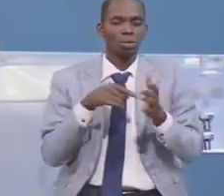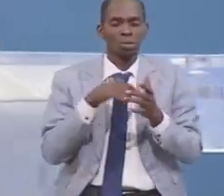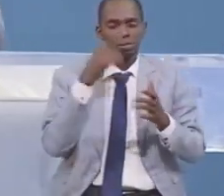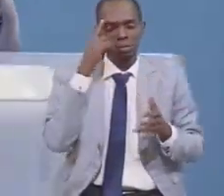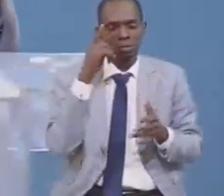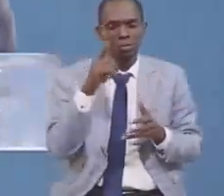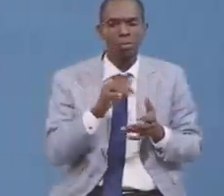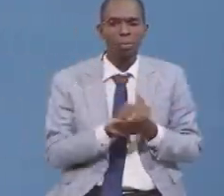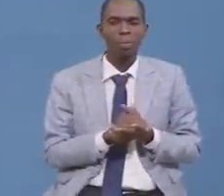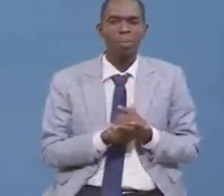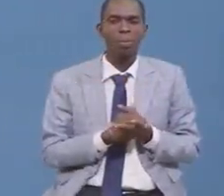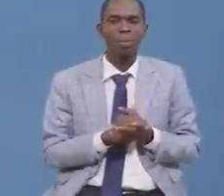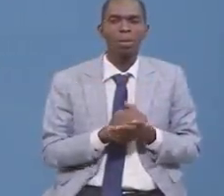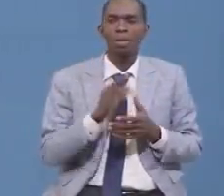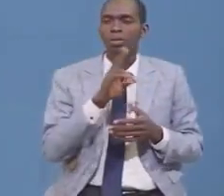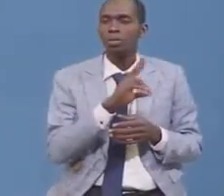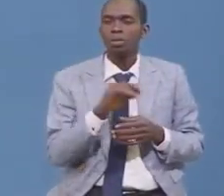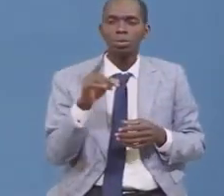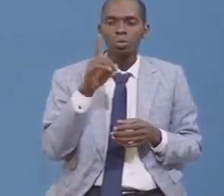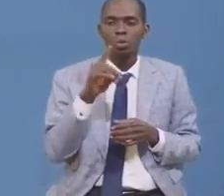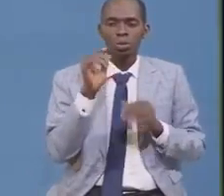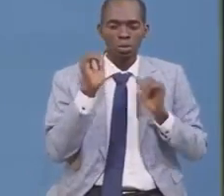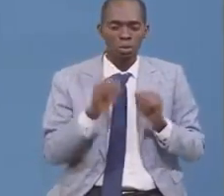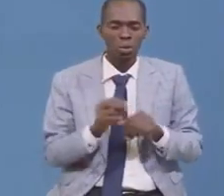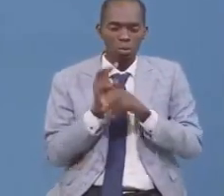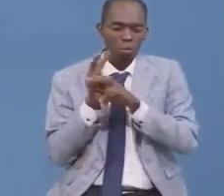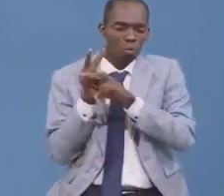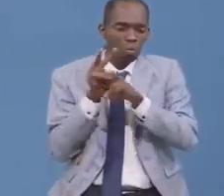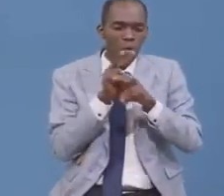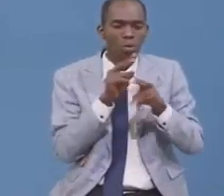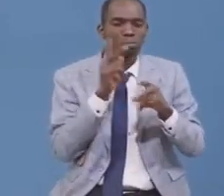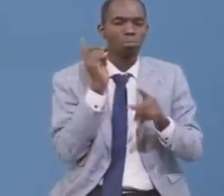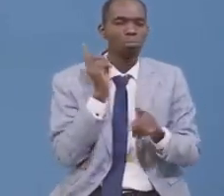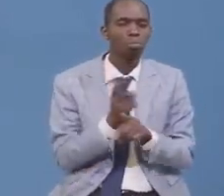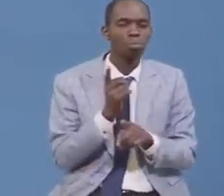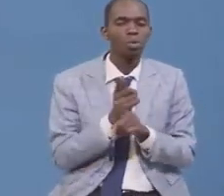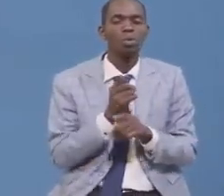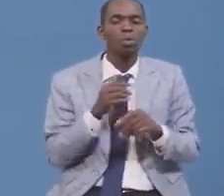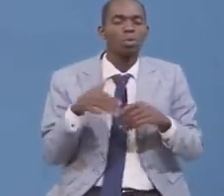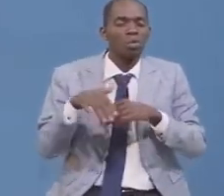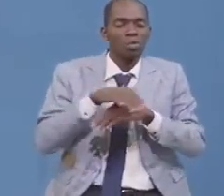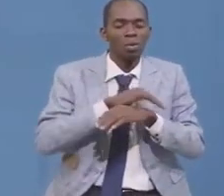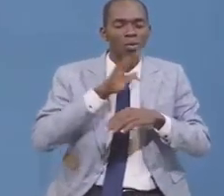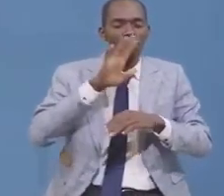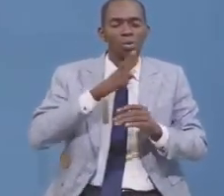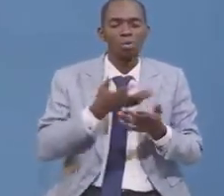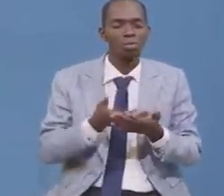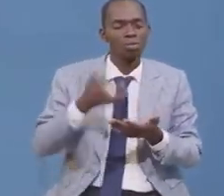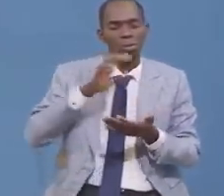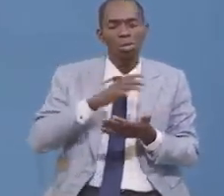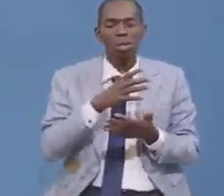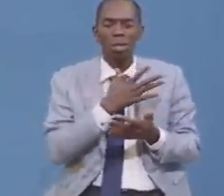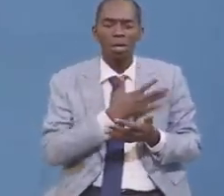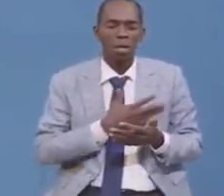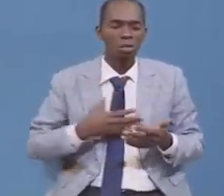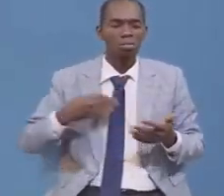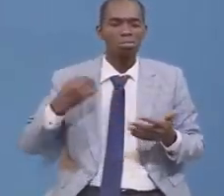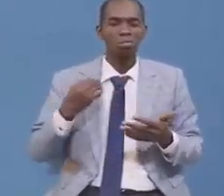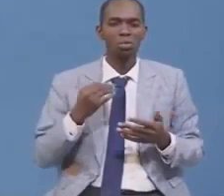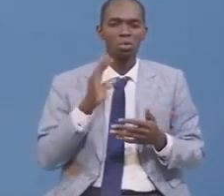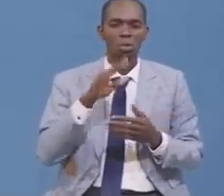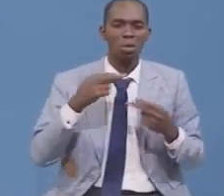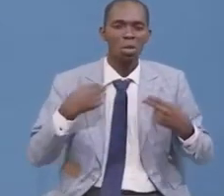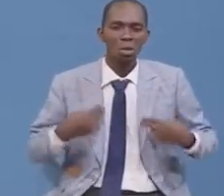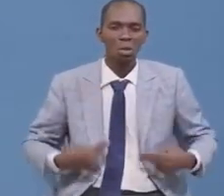కోసం ఈ పని చేయలేరు. Nobody can watch properly over your hair, over your wares or your behalf. ఎవరు కూడా